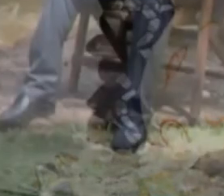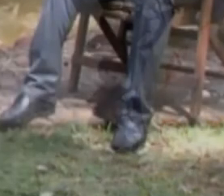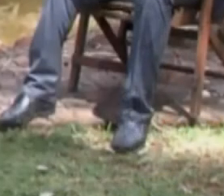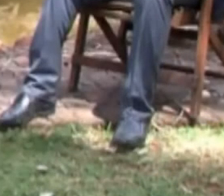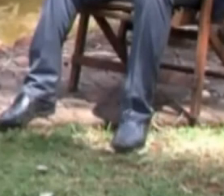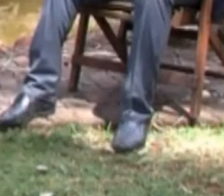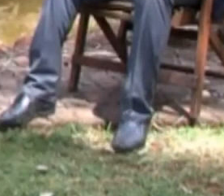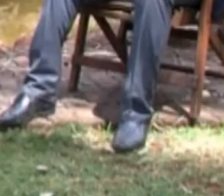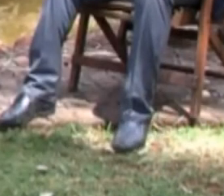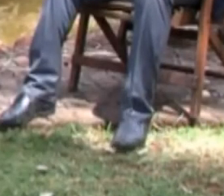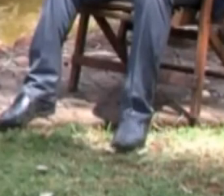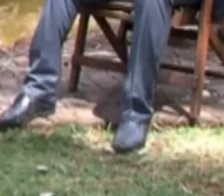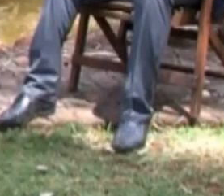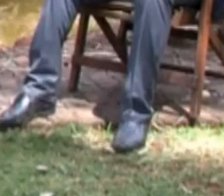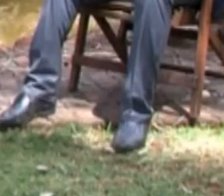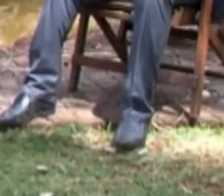Jesu anouya